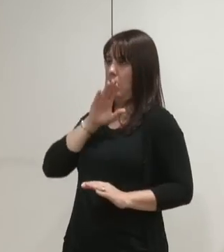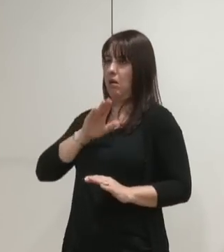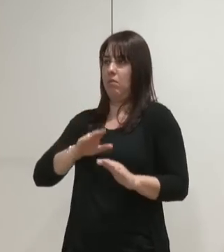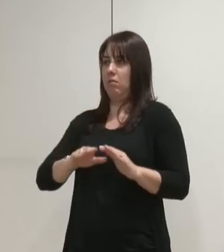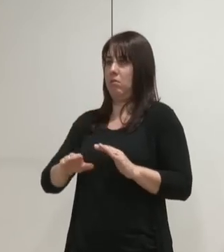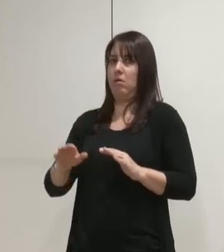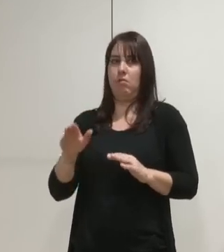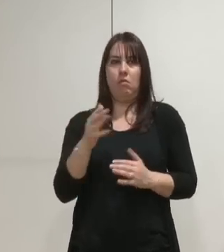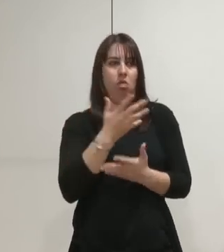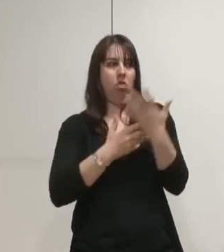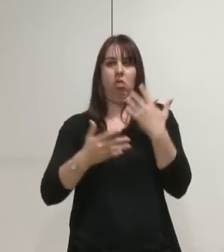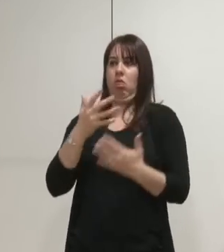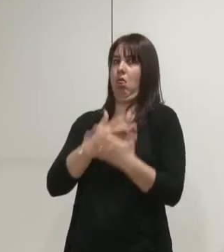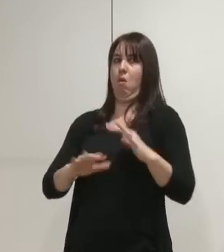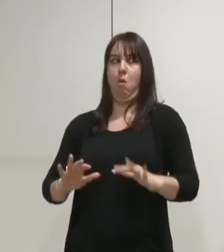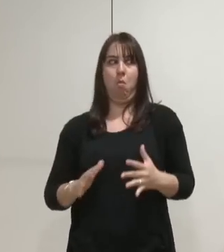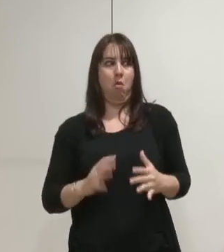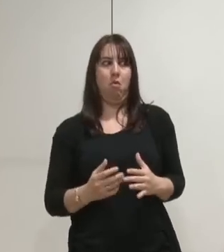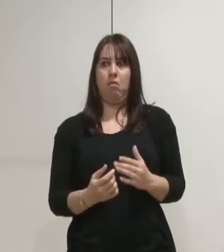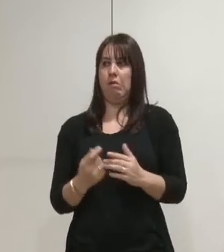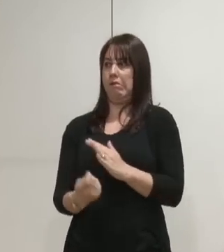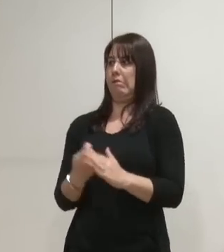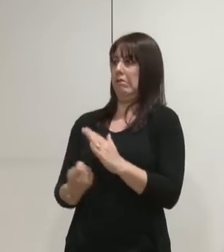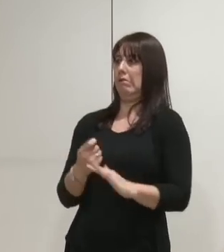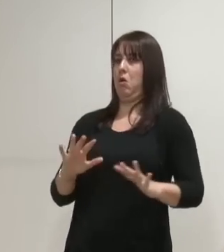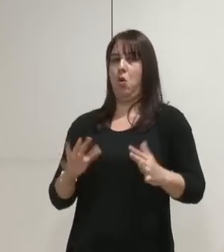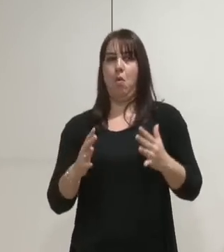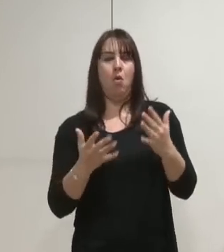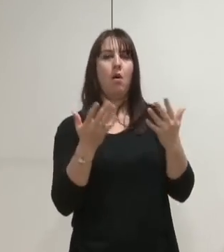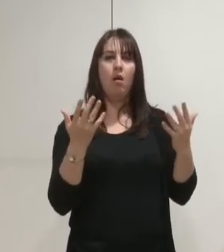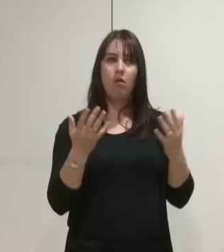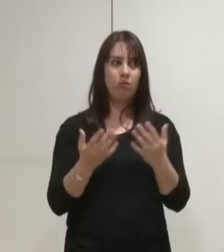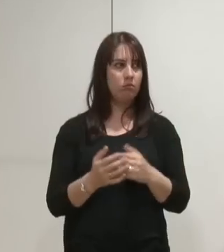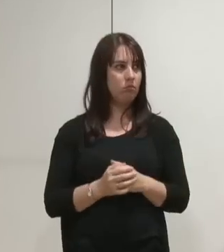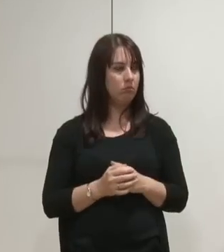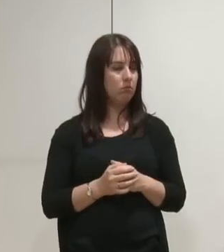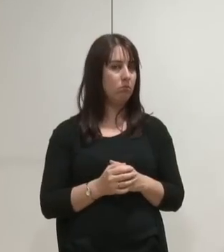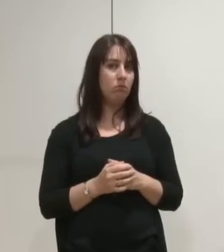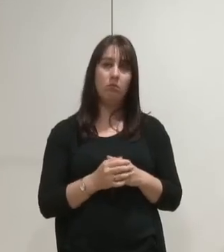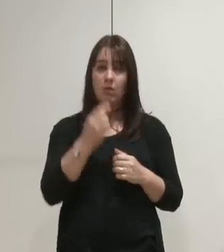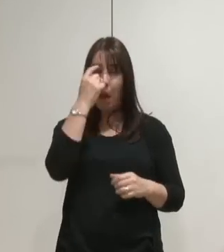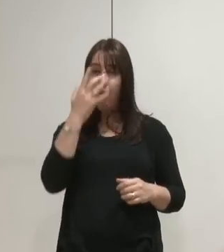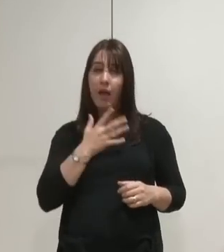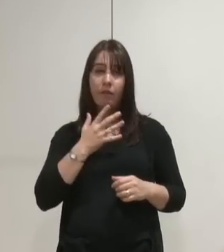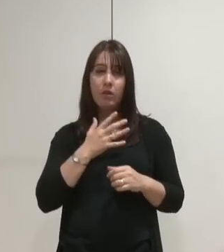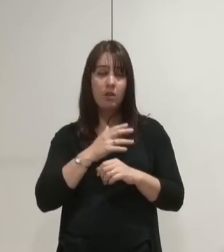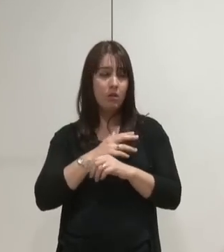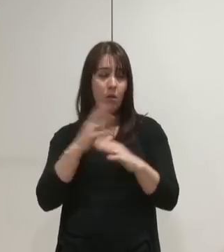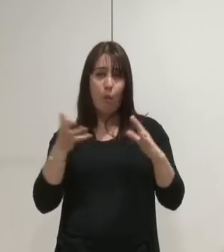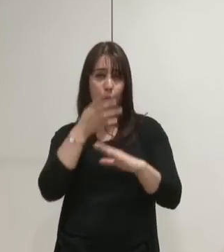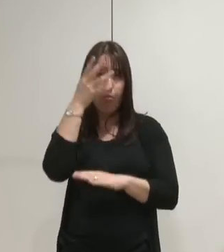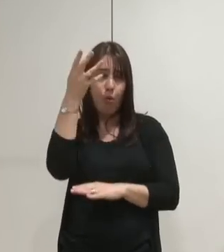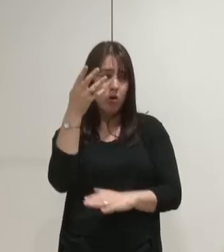sortir elle nous prévoit un montage mais moi que je qualifierais d'insensé ce montage insensé parce